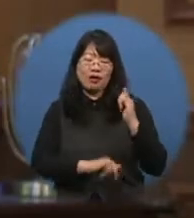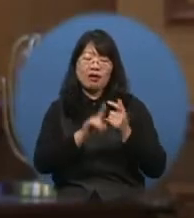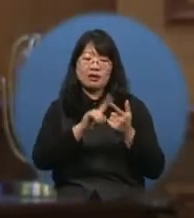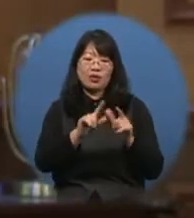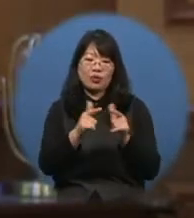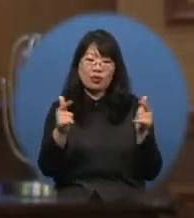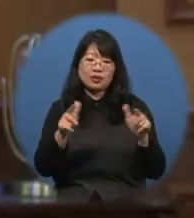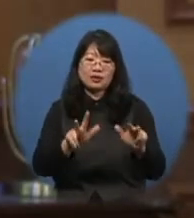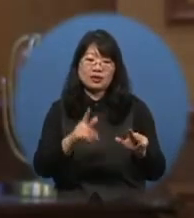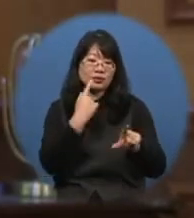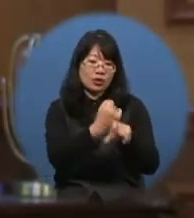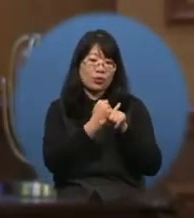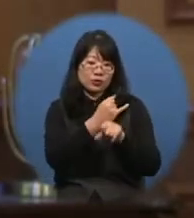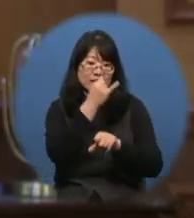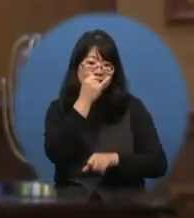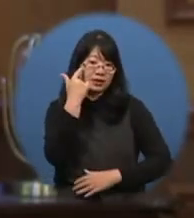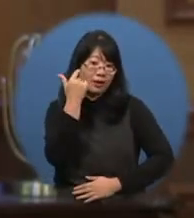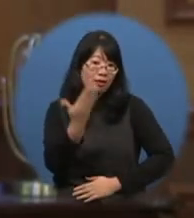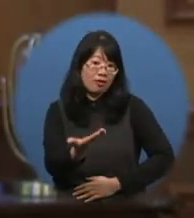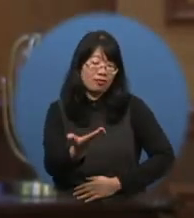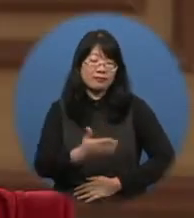것도 혹시 연구된 게 있습니까?